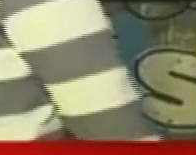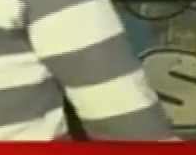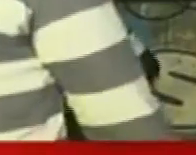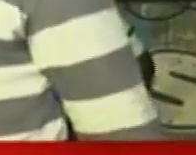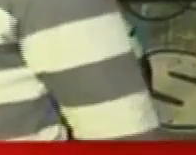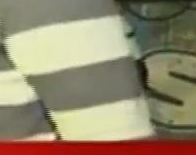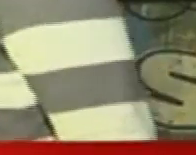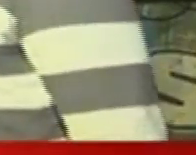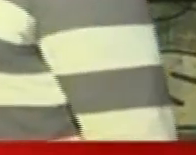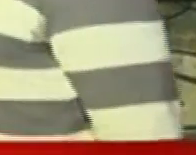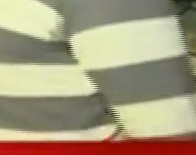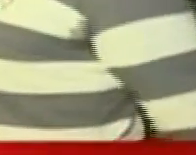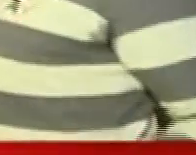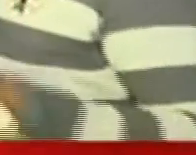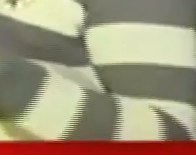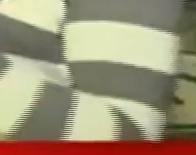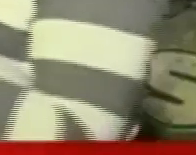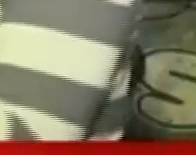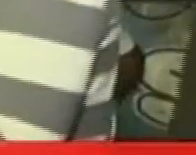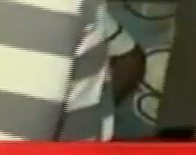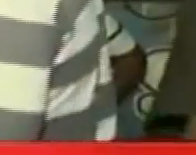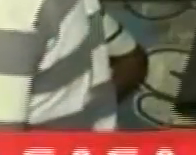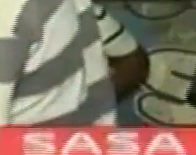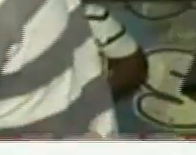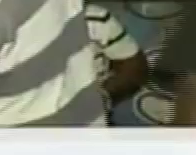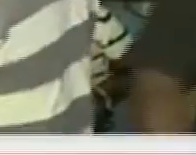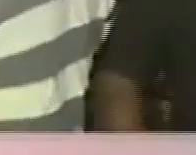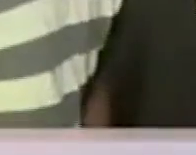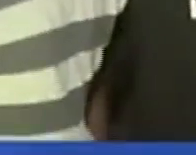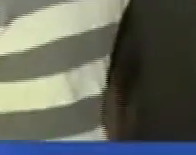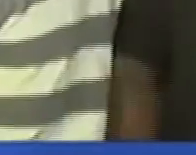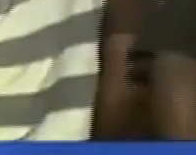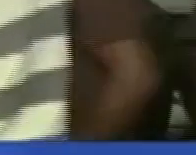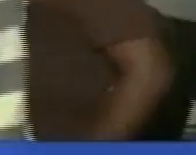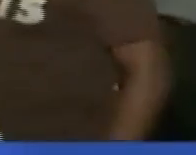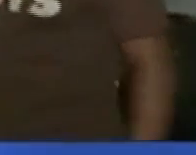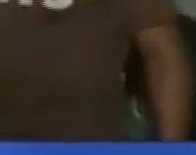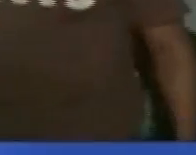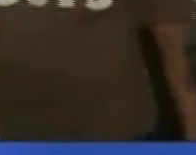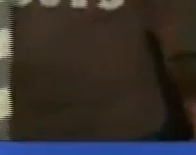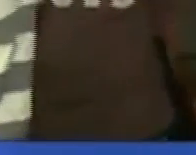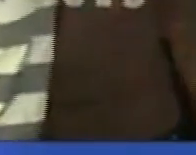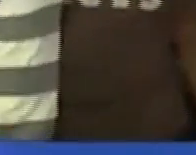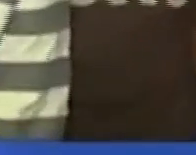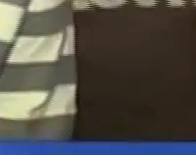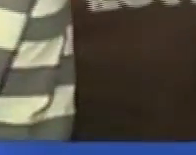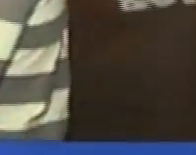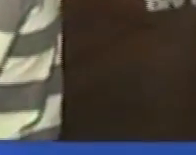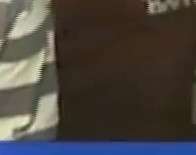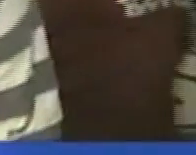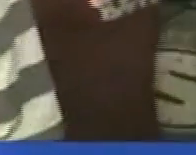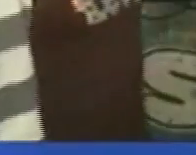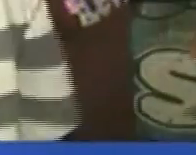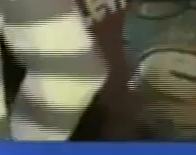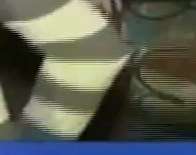Ni hali ilivyo katika eneo la Railways Club ambapo madaktari wameweza kukongamana katika usiku wa kwanza